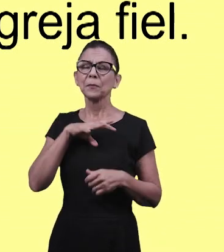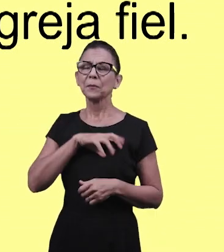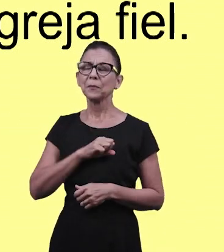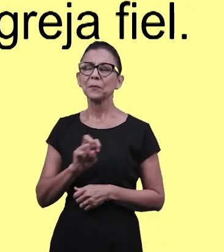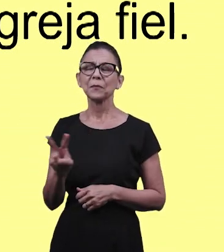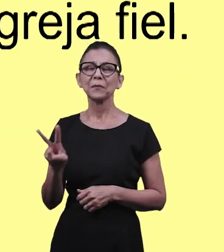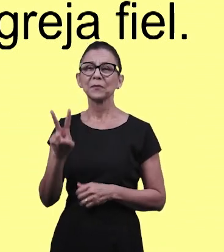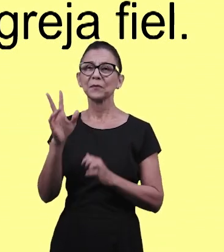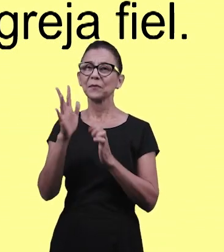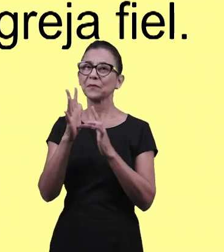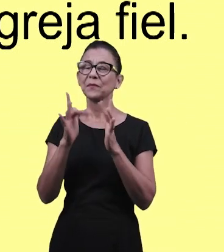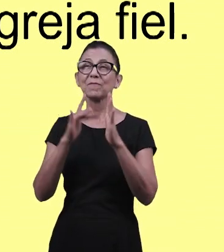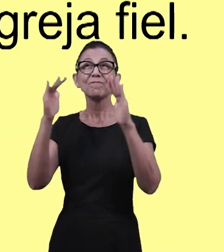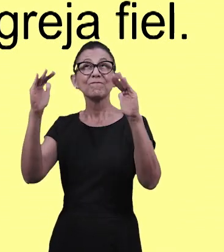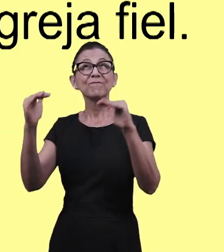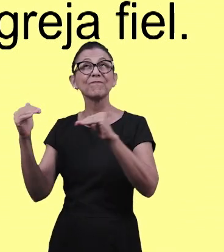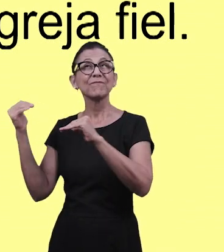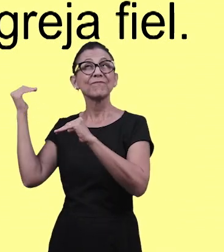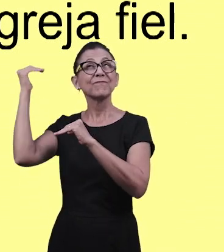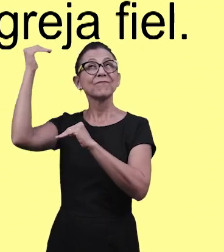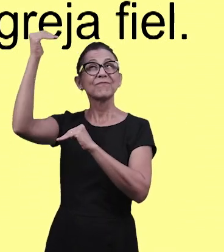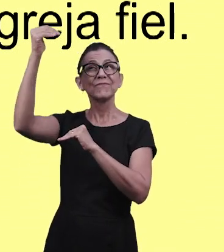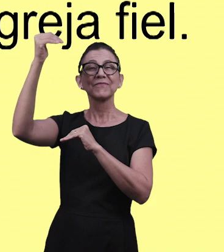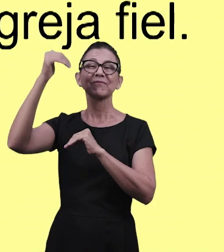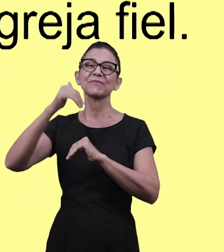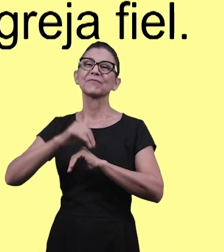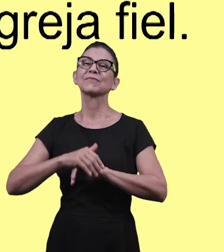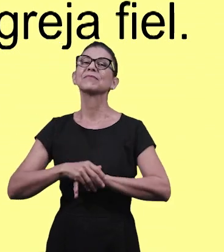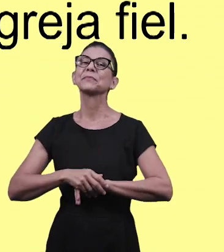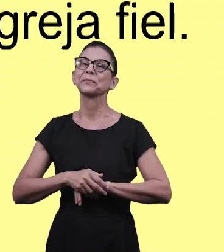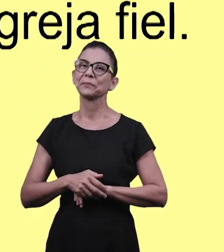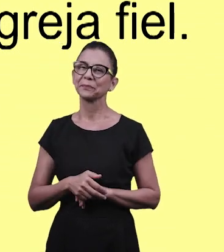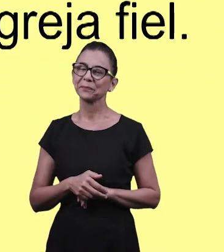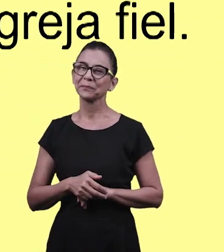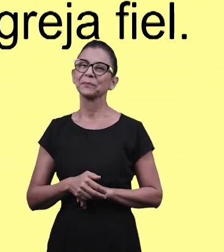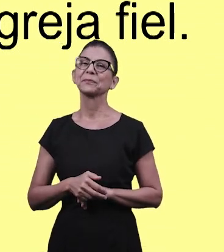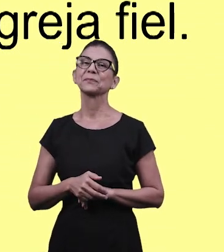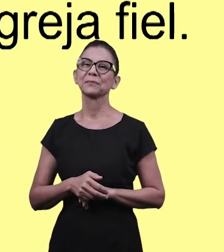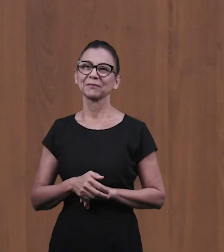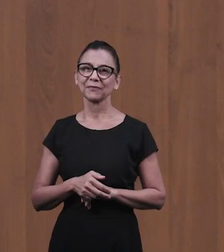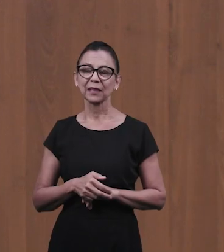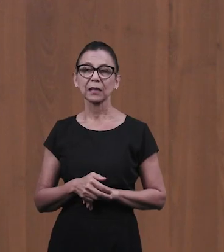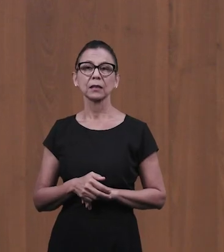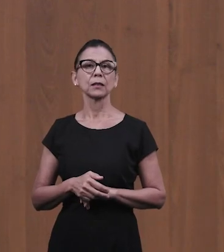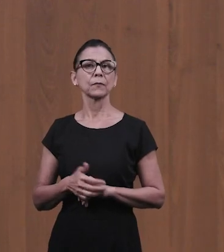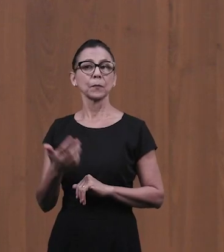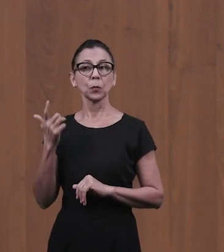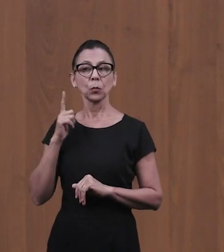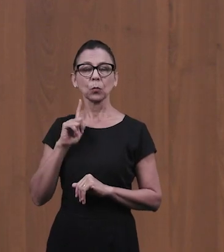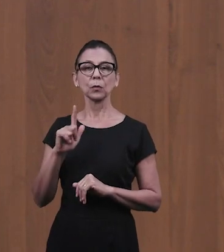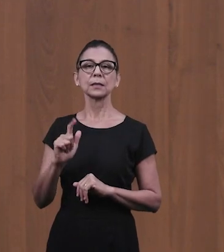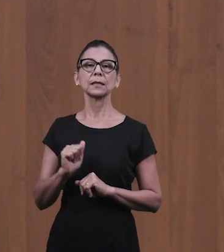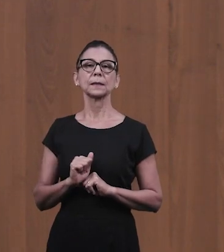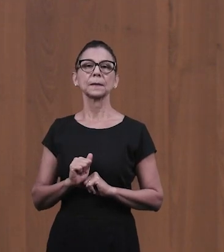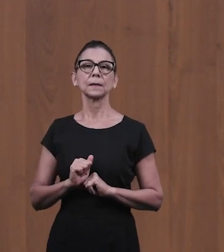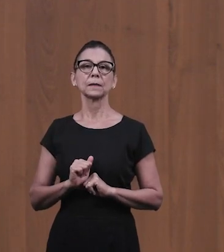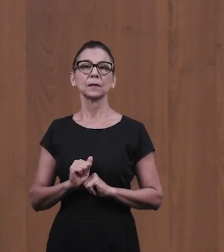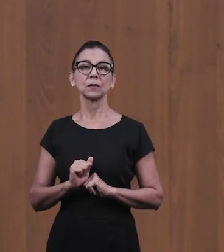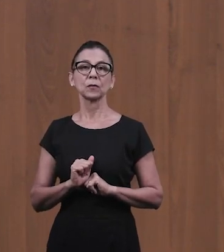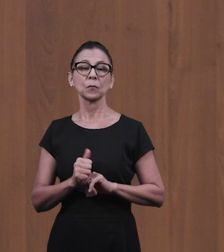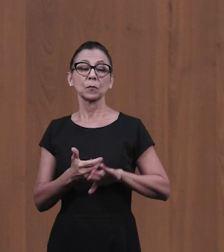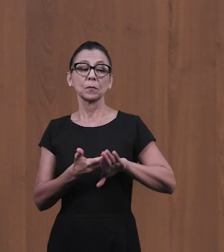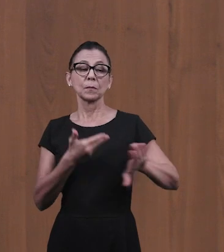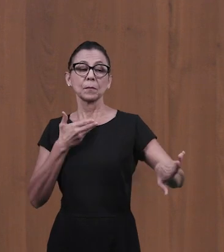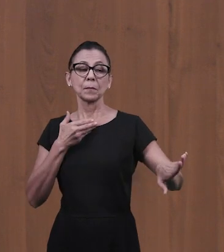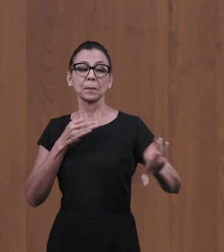et donner la valeur au Seigneur Jésus par-dessus toute chose. Seulement comme ça, nous serons prêts le